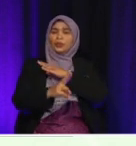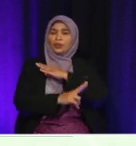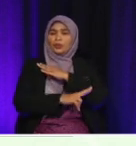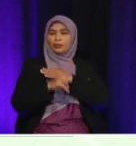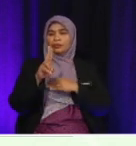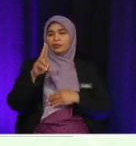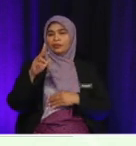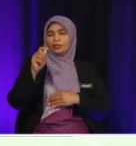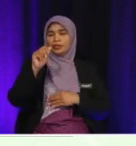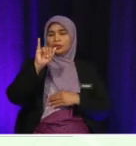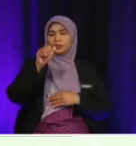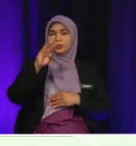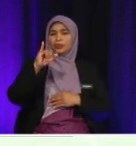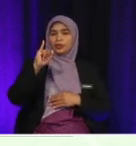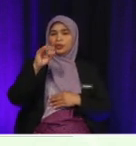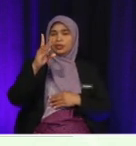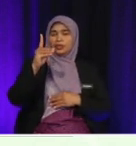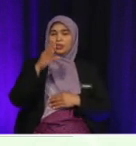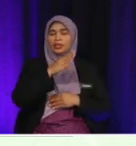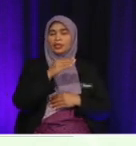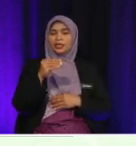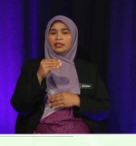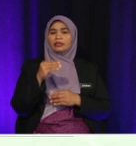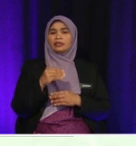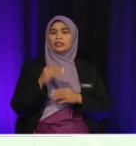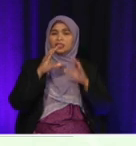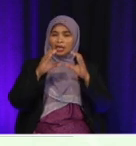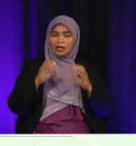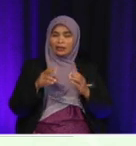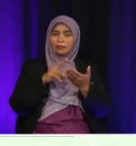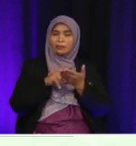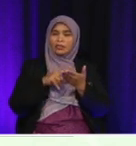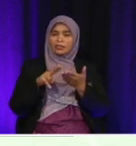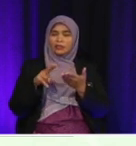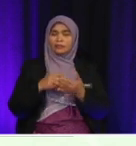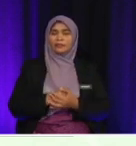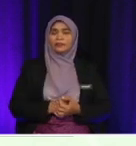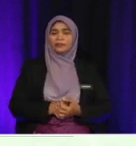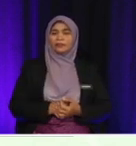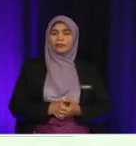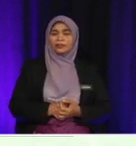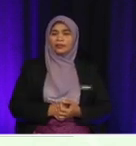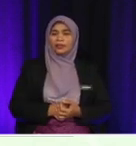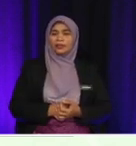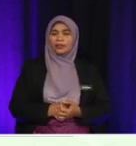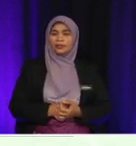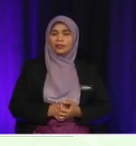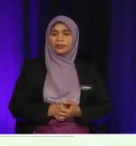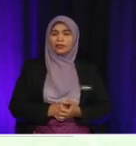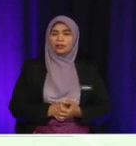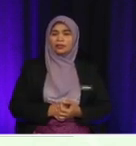tajwid satu dan cara bacaan ya Nyatakan hukum